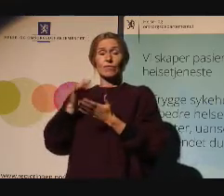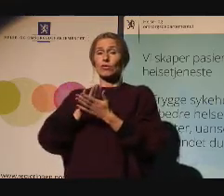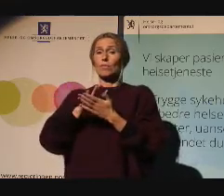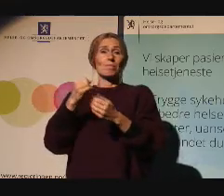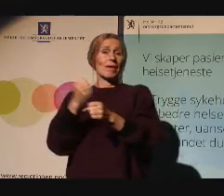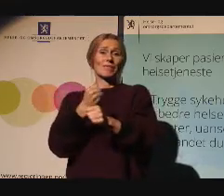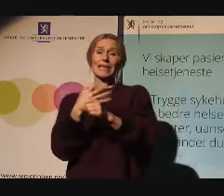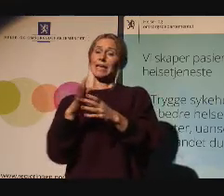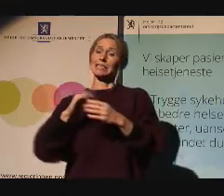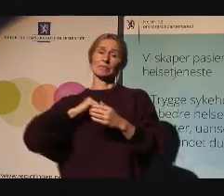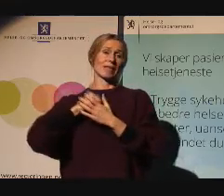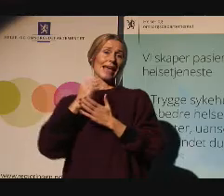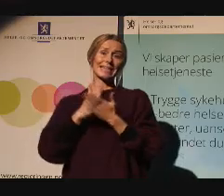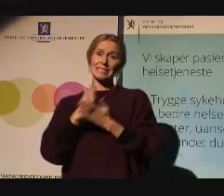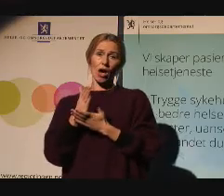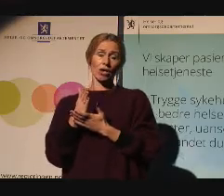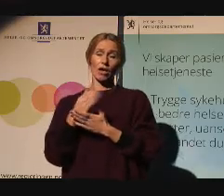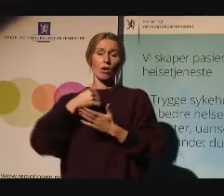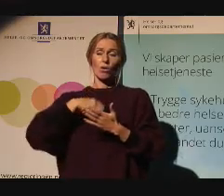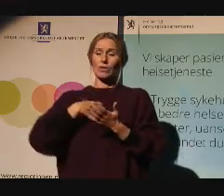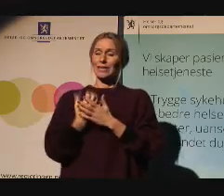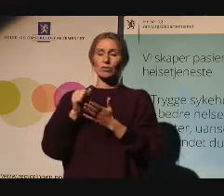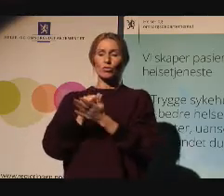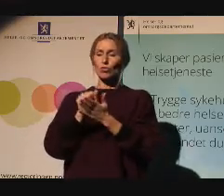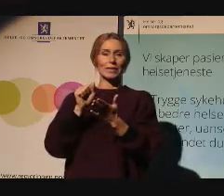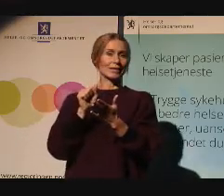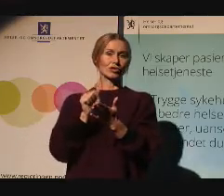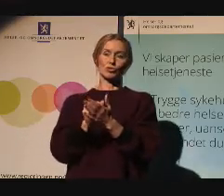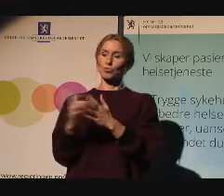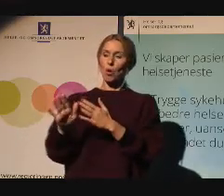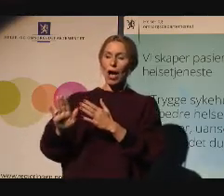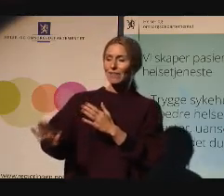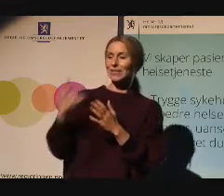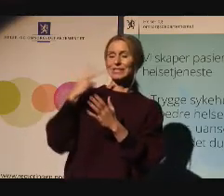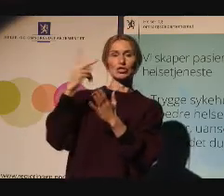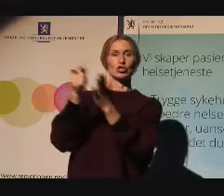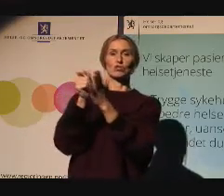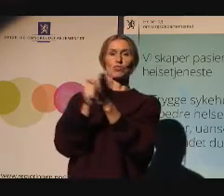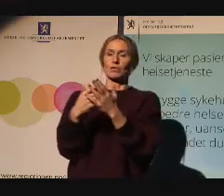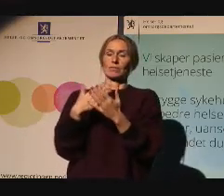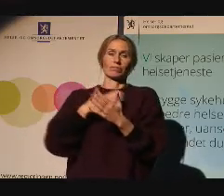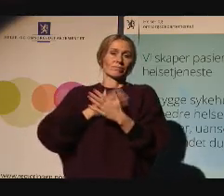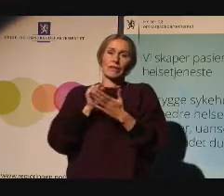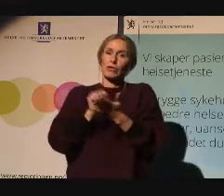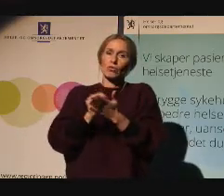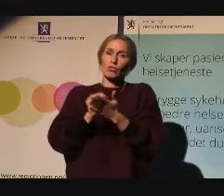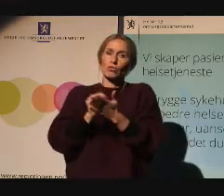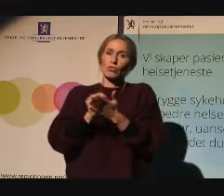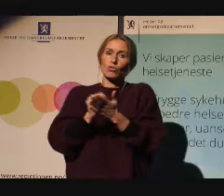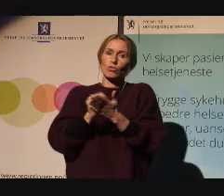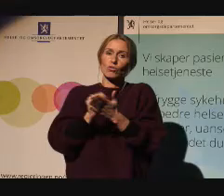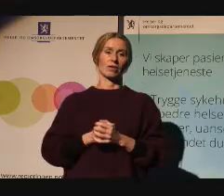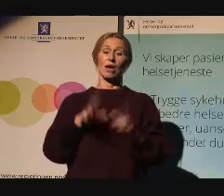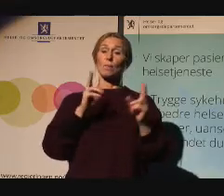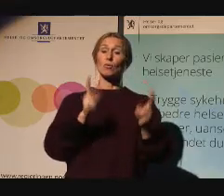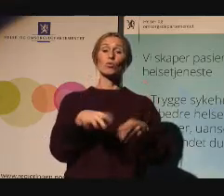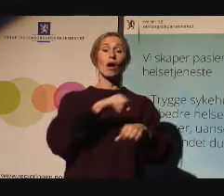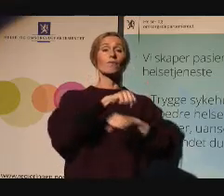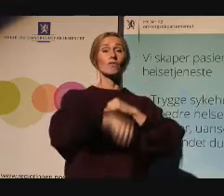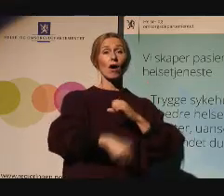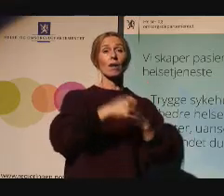og det har liten grad vært dokumentert på hvordan hennes synspunkter har blitt ivaretatt. Bruken av tvang har blitt